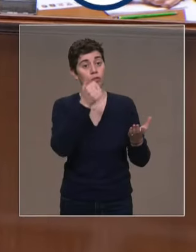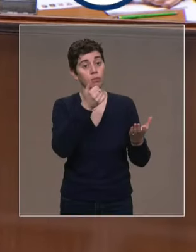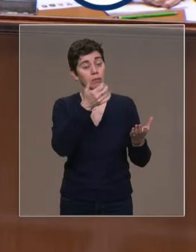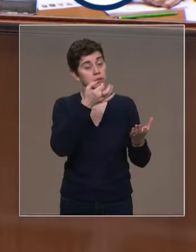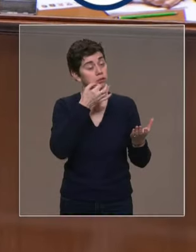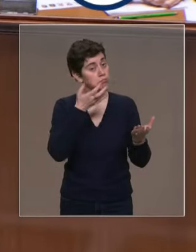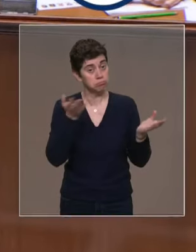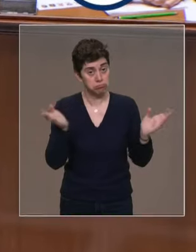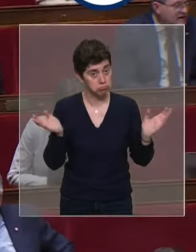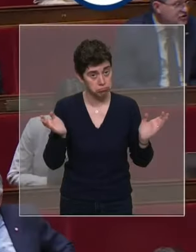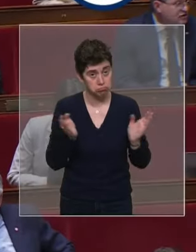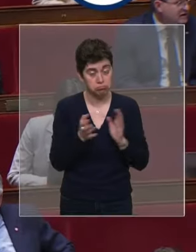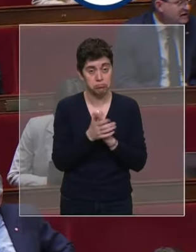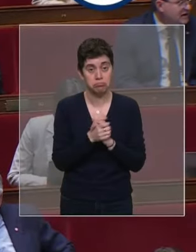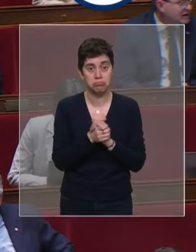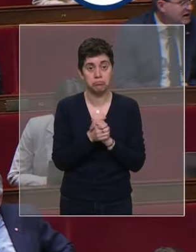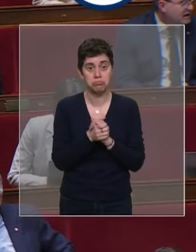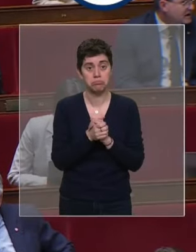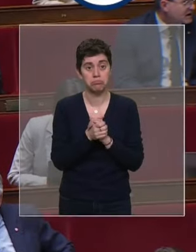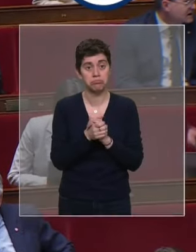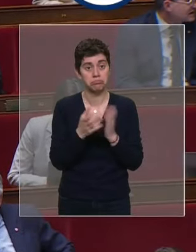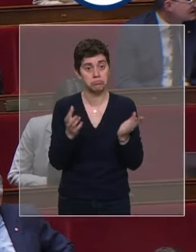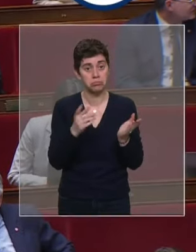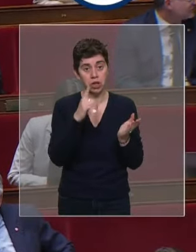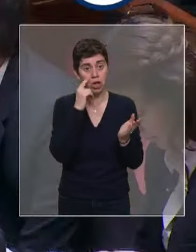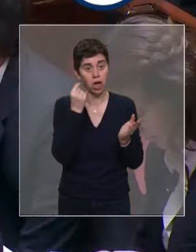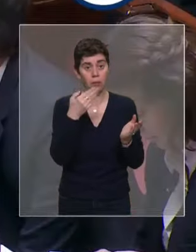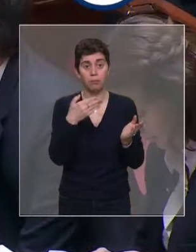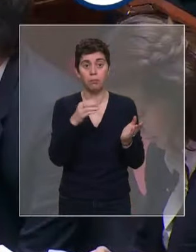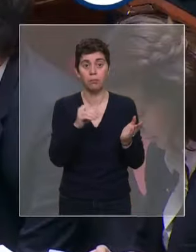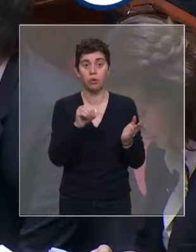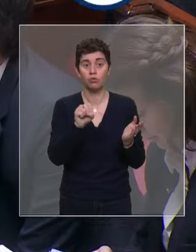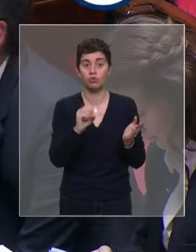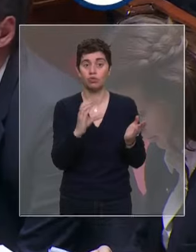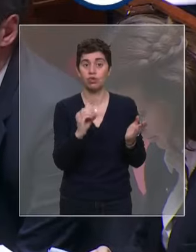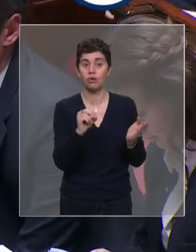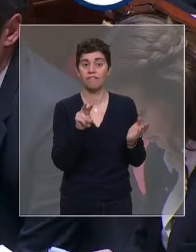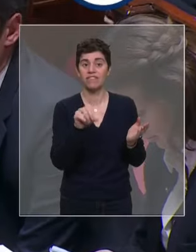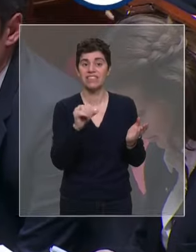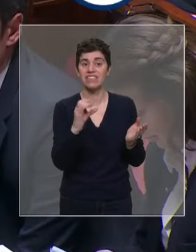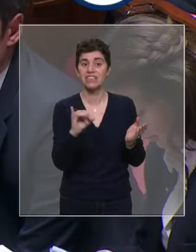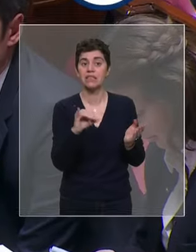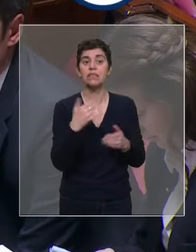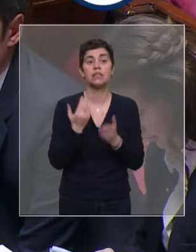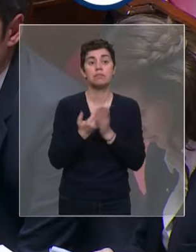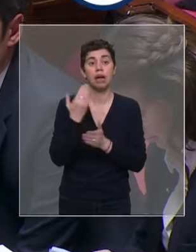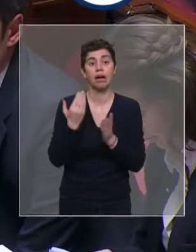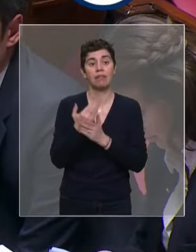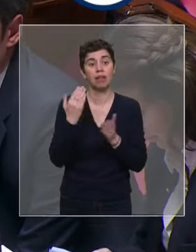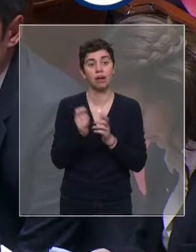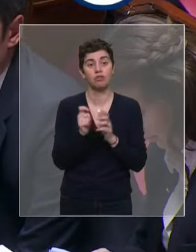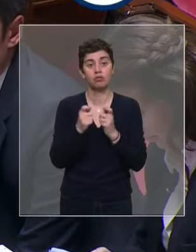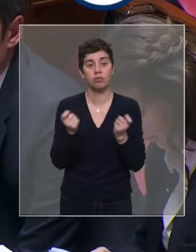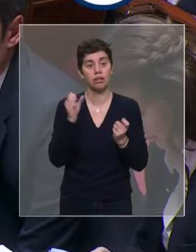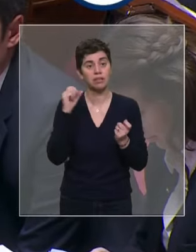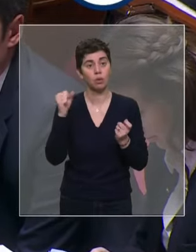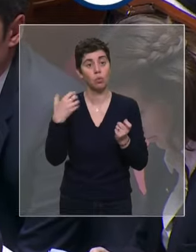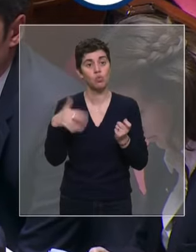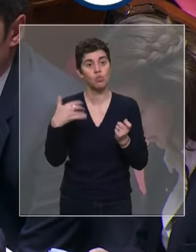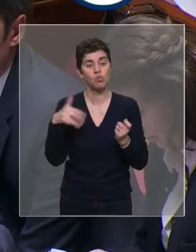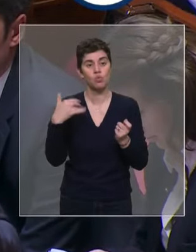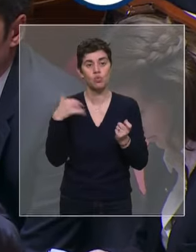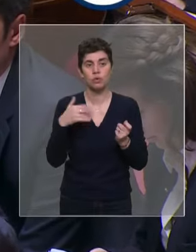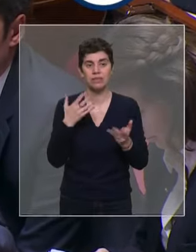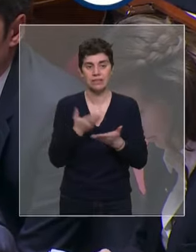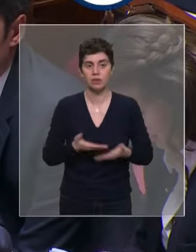vous le partagez, Pierre Moscovici le disait dans les colonnes des Échos ce matin, la situation est préoccupante et c'est la raison pour